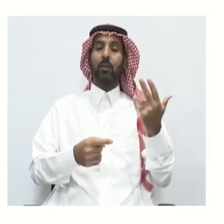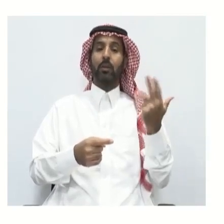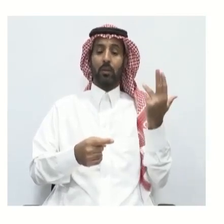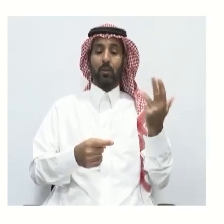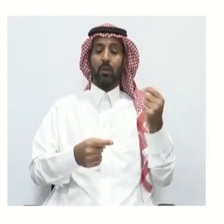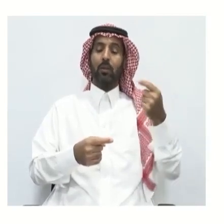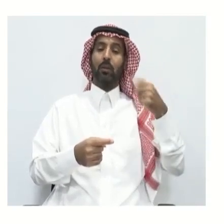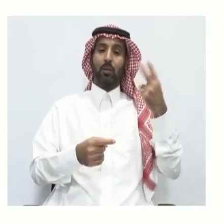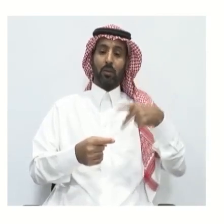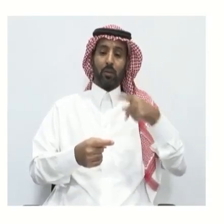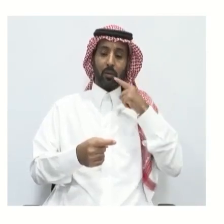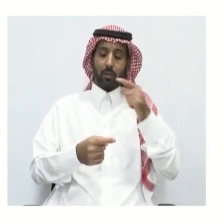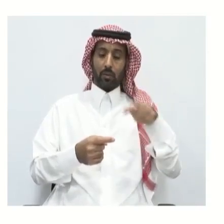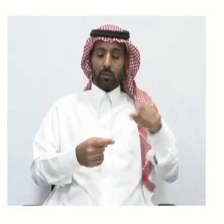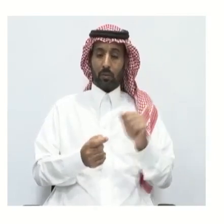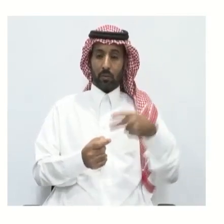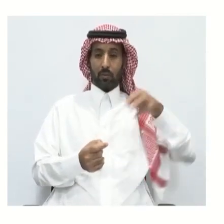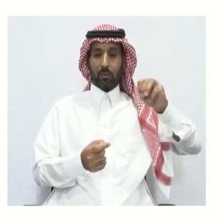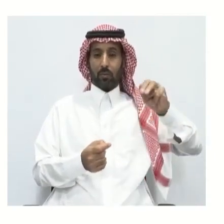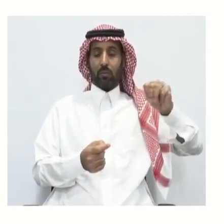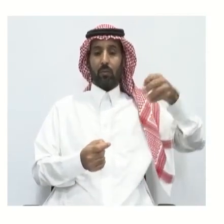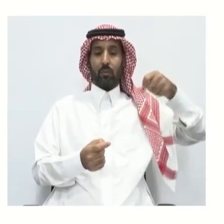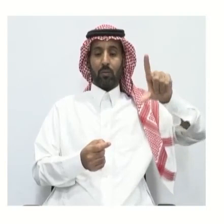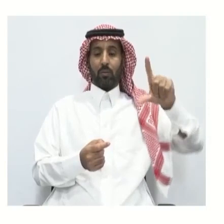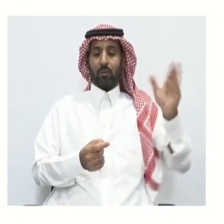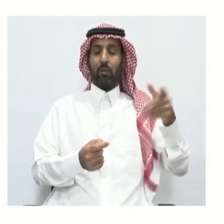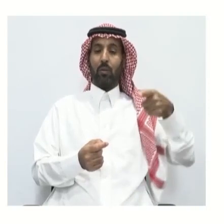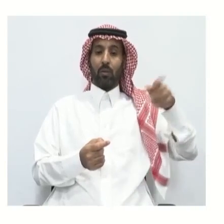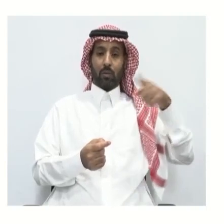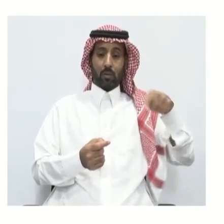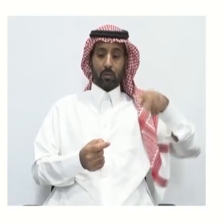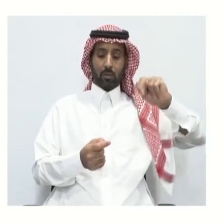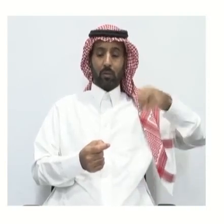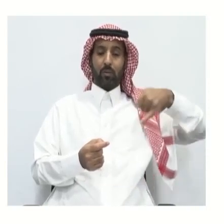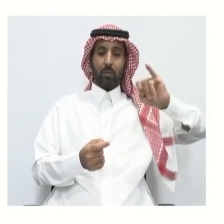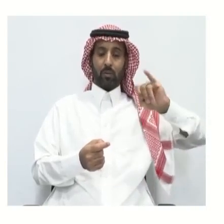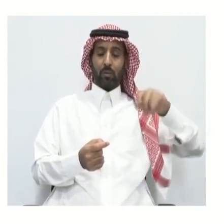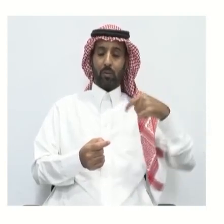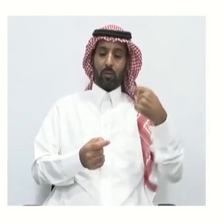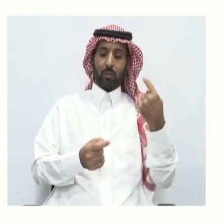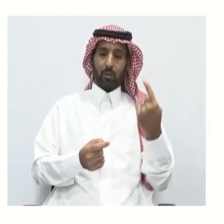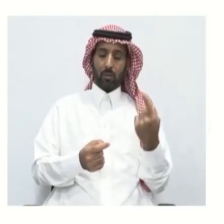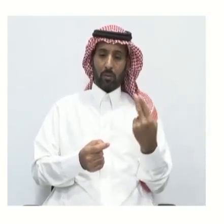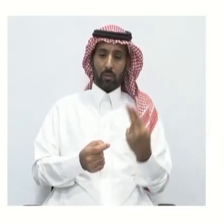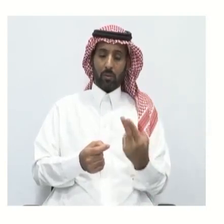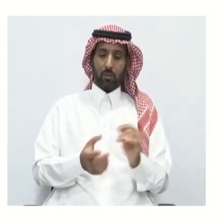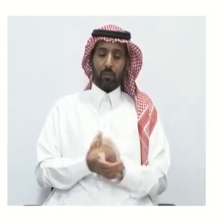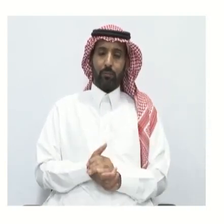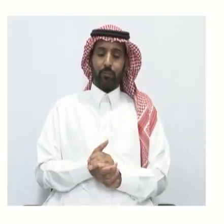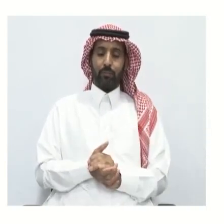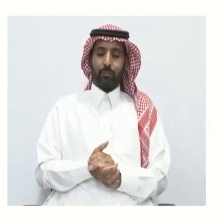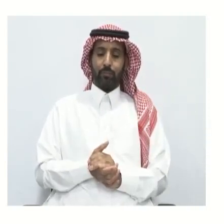المطلوب حسب عدد حساب عدد مولات يوجد الزنك اذا هذا هو عدد مولات يريد